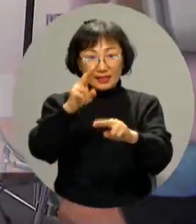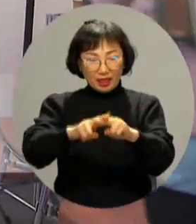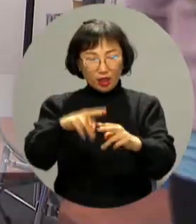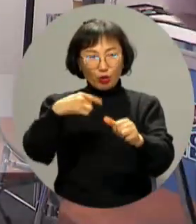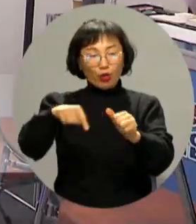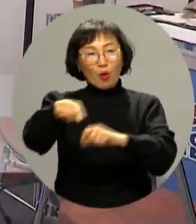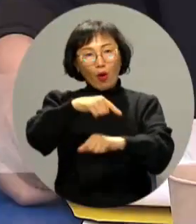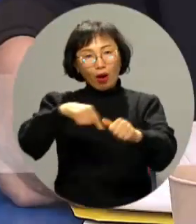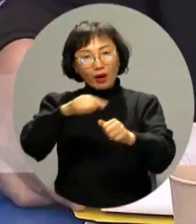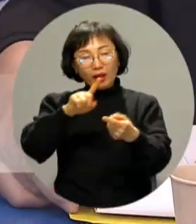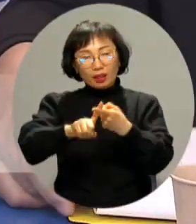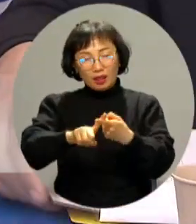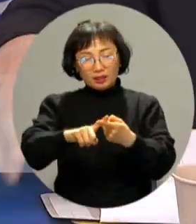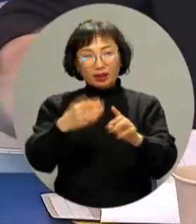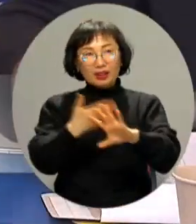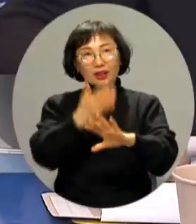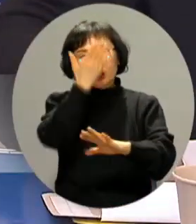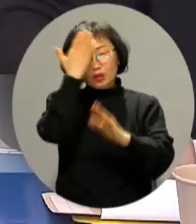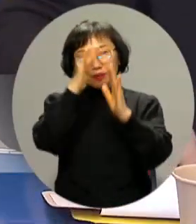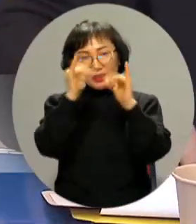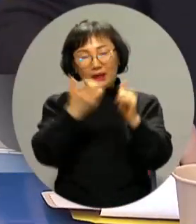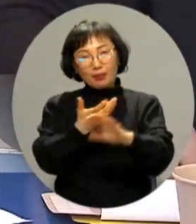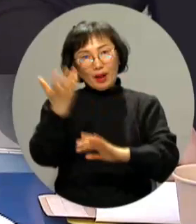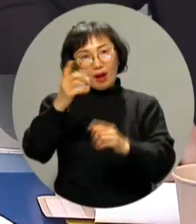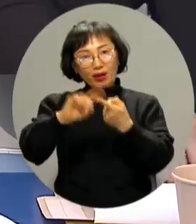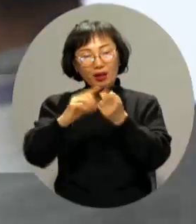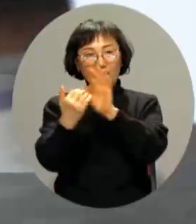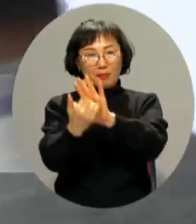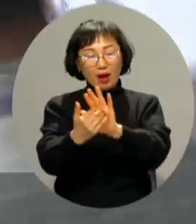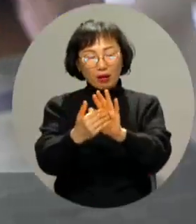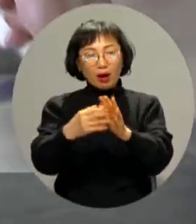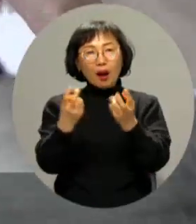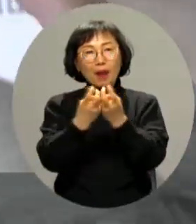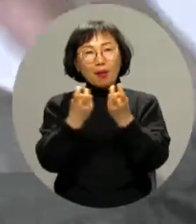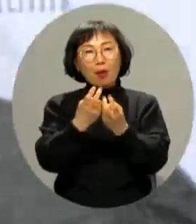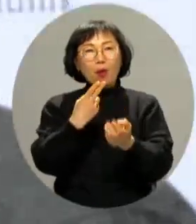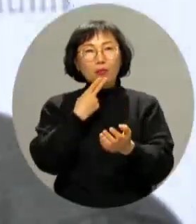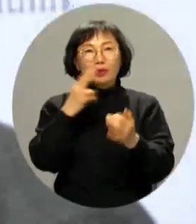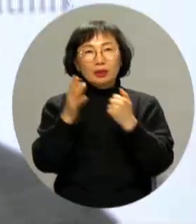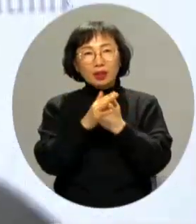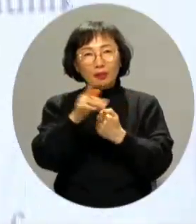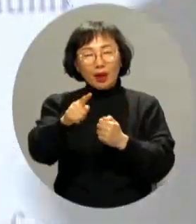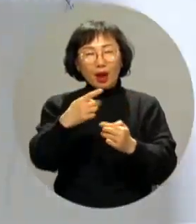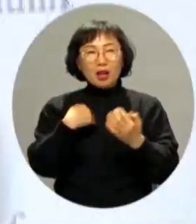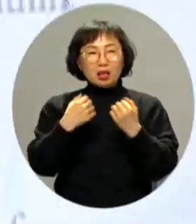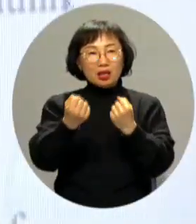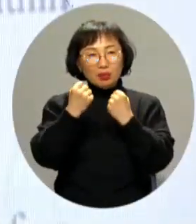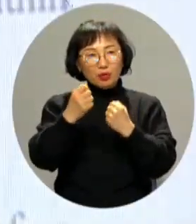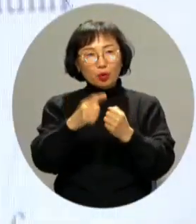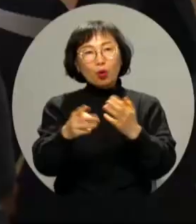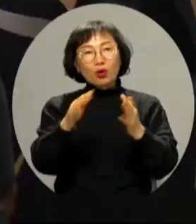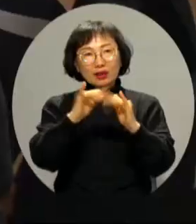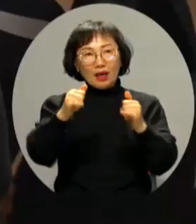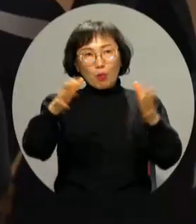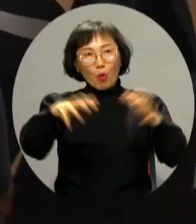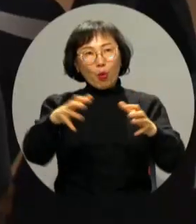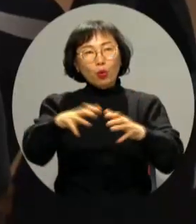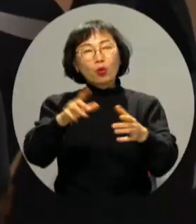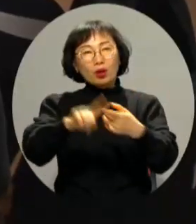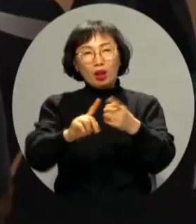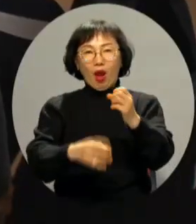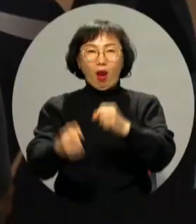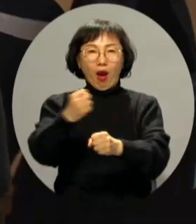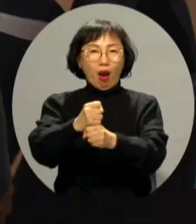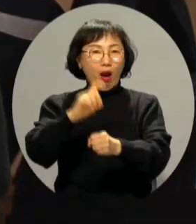교육환경 등 청년인구 유출을 막을 근본적인 해법을 내놓지 못하다 보니 이미 자력으로는 인구 회복이 어려운 상황입니다